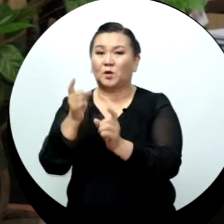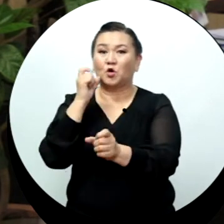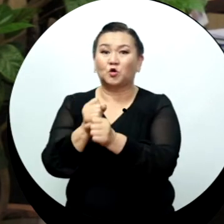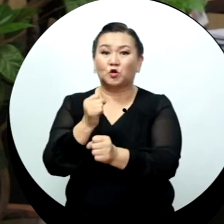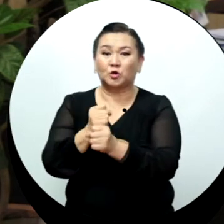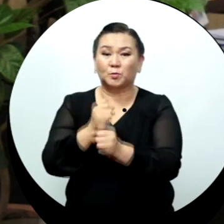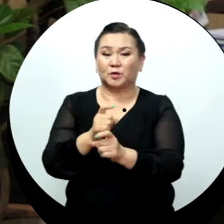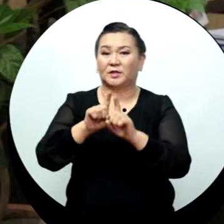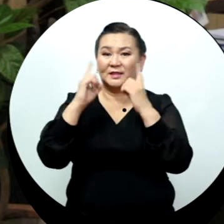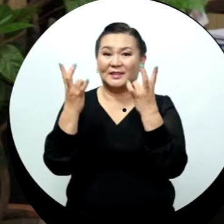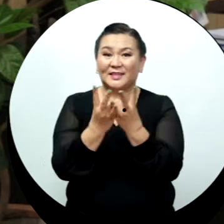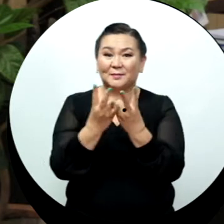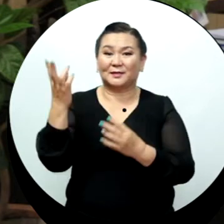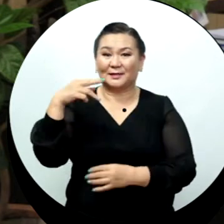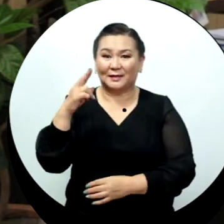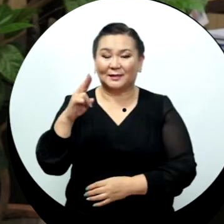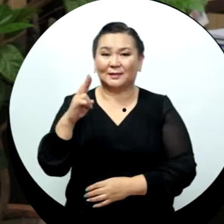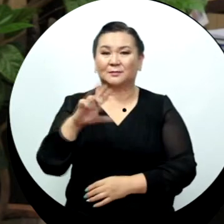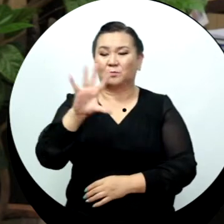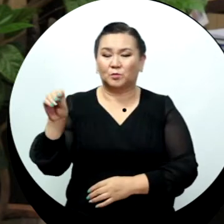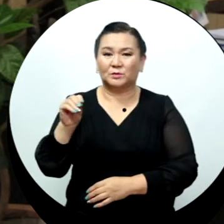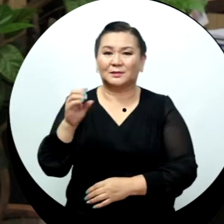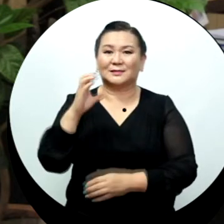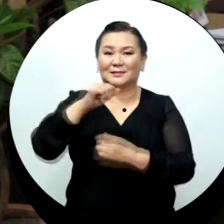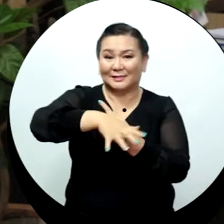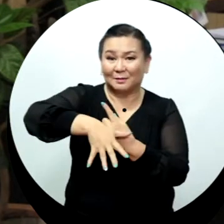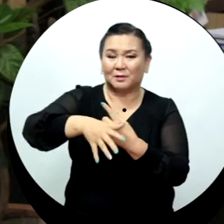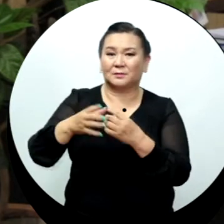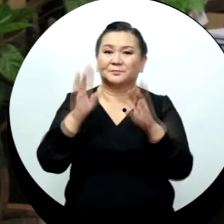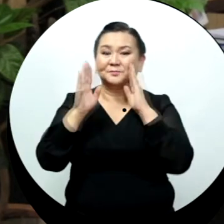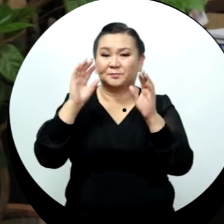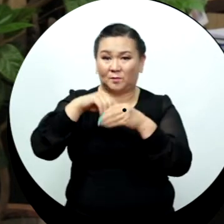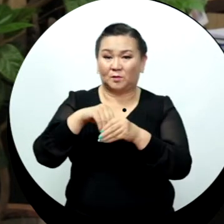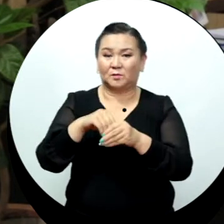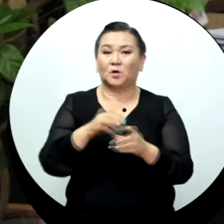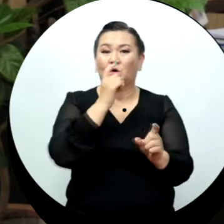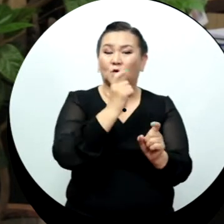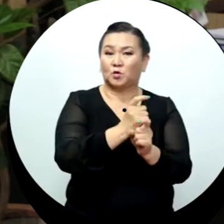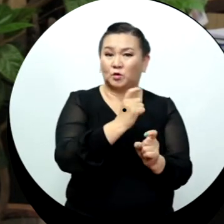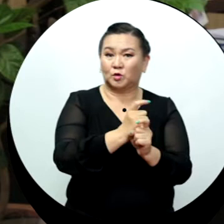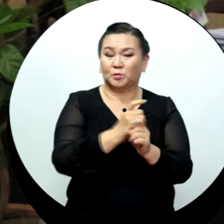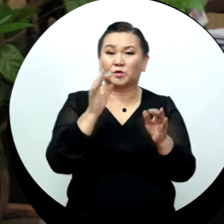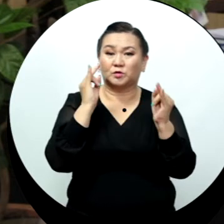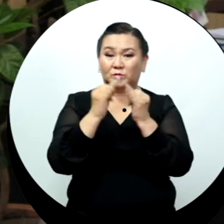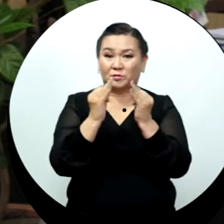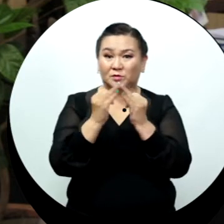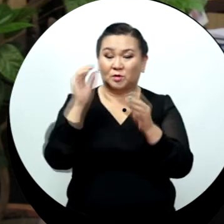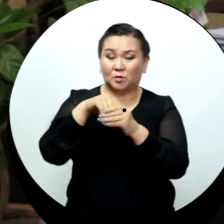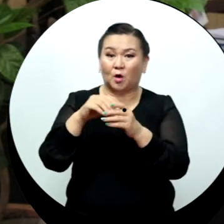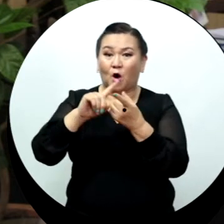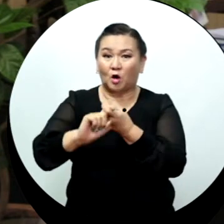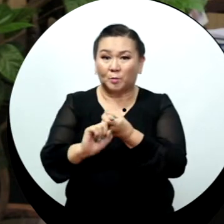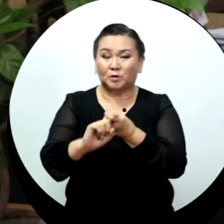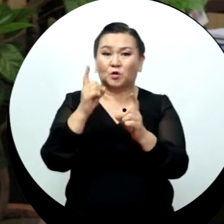хөтөлмөрийн нийгмийн даатгалын гээд бусад салбарууд маань цахимжаад ирнэ. За хөтөлмөрийн цахимжилттай холбоотойгоор